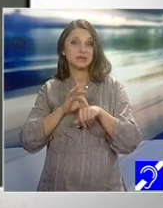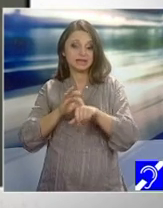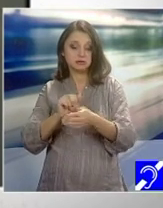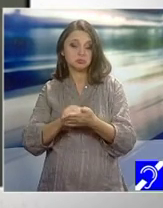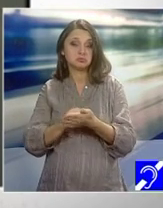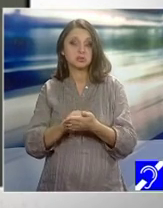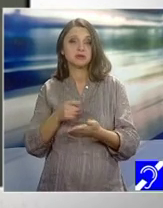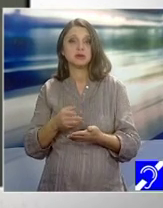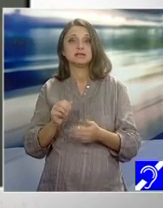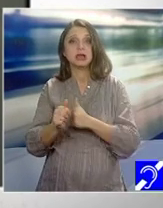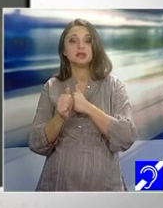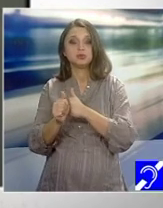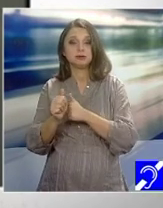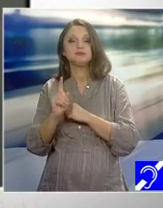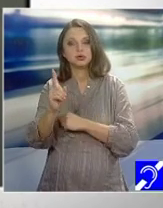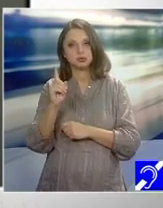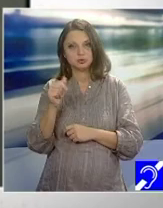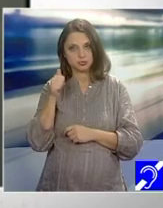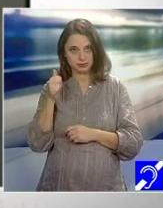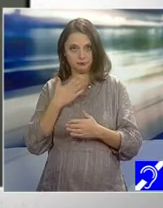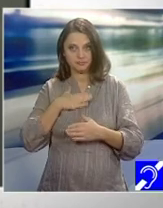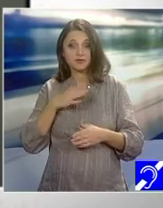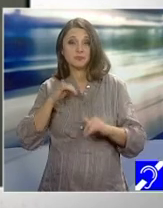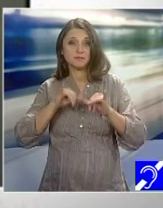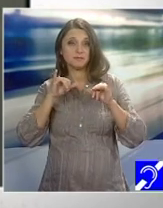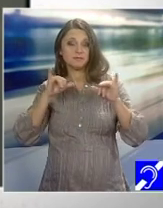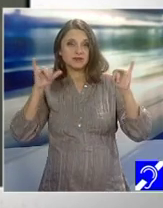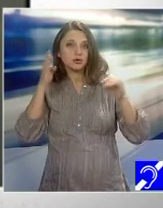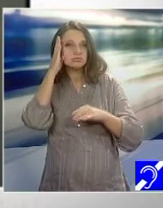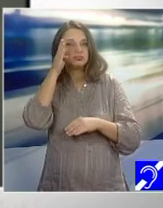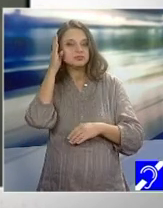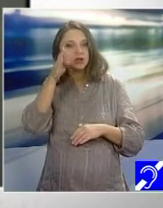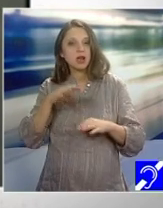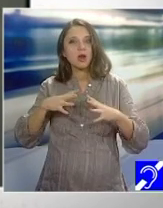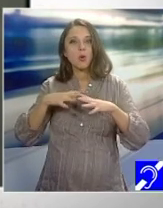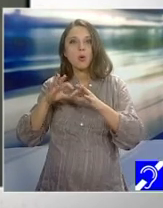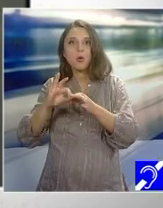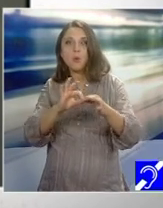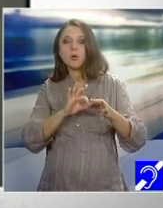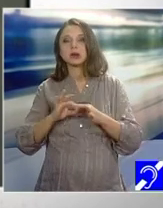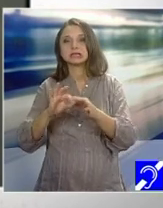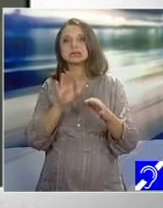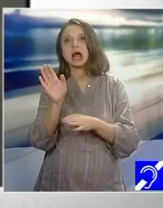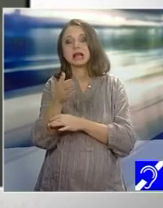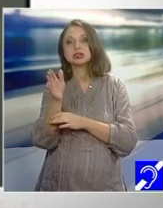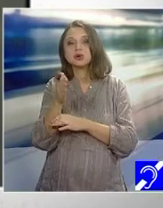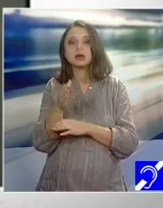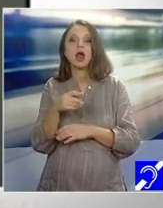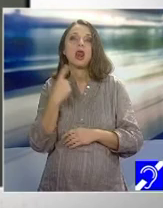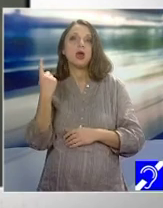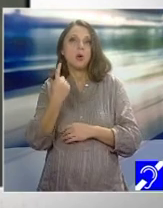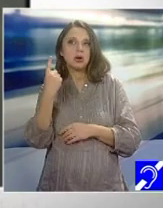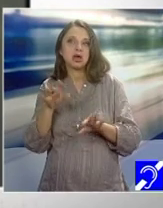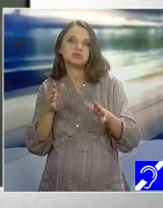pe viitor să dezvoltăm o rețea atât națională de orașe, să spunem, asemănătoare Clujului, din punct